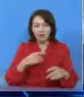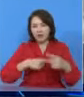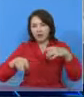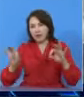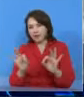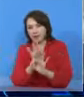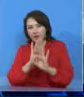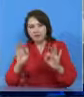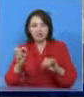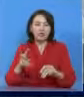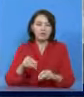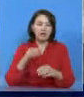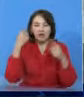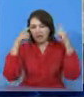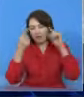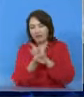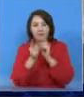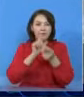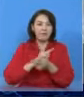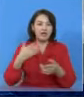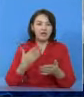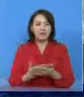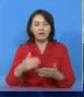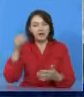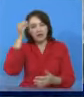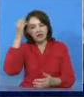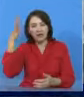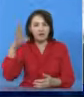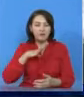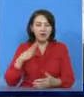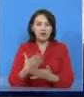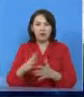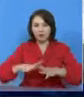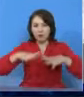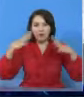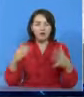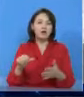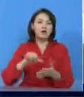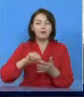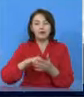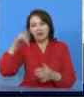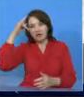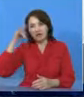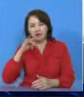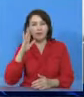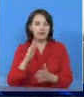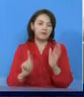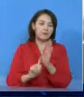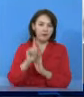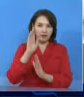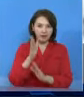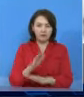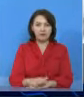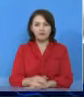әуені қосылып Сәйгүлік деген шығармаға айналды. Табылды ақын кенже дамыса да үлкен беделге ие болған қазақ бардының бастауы.